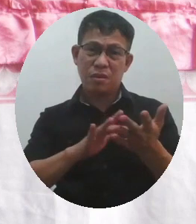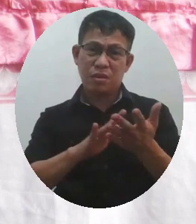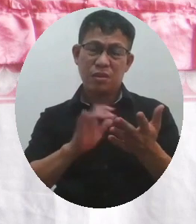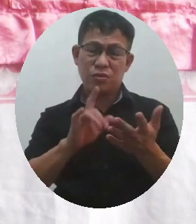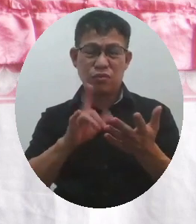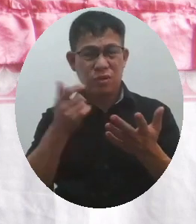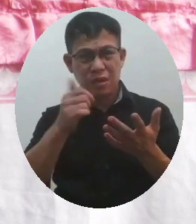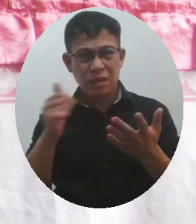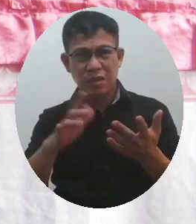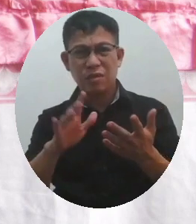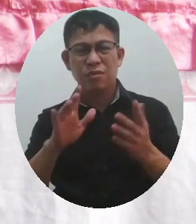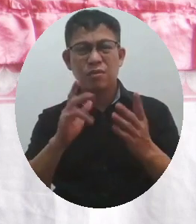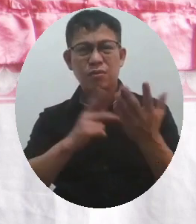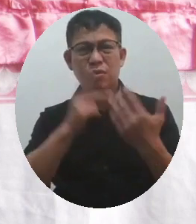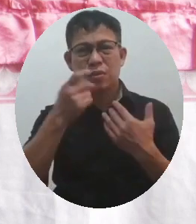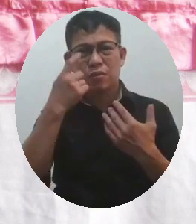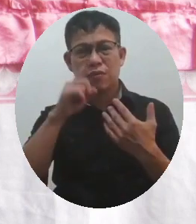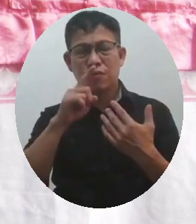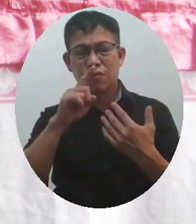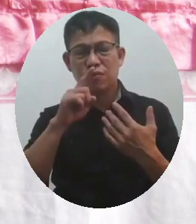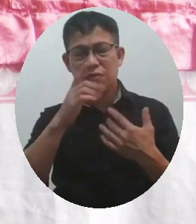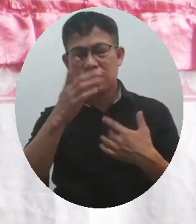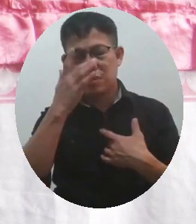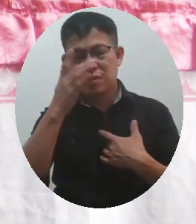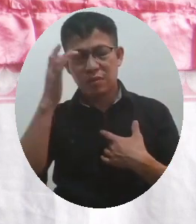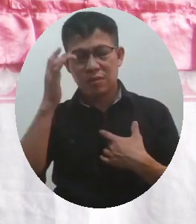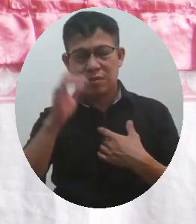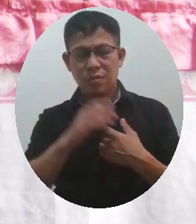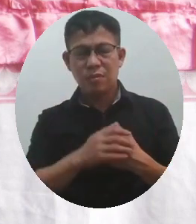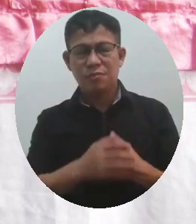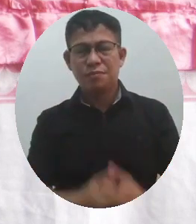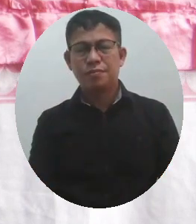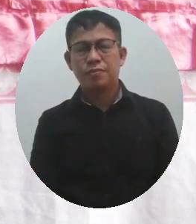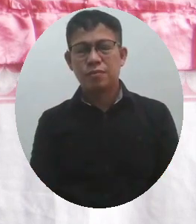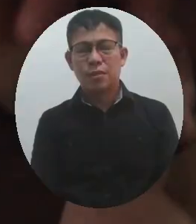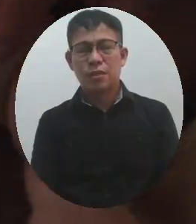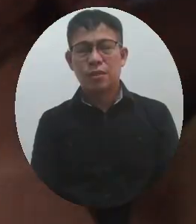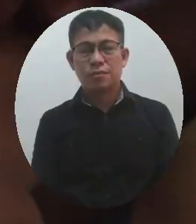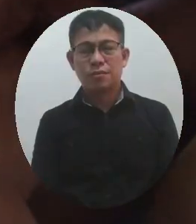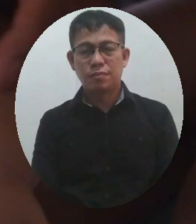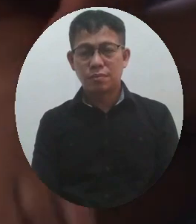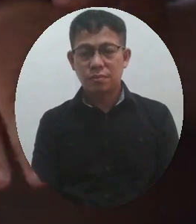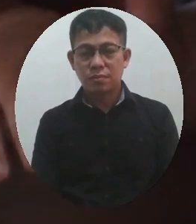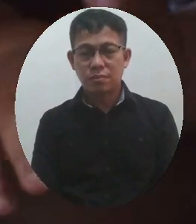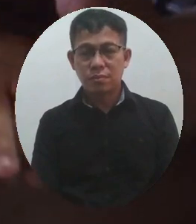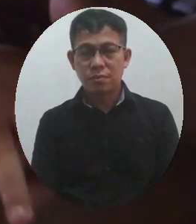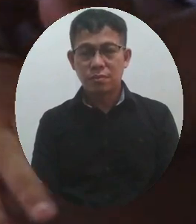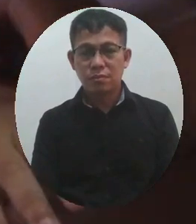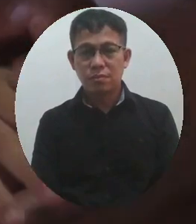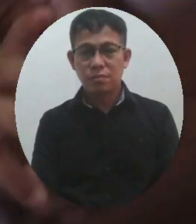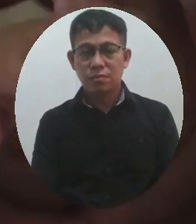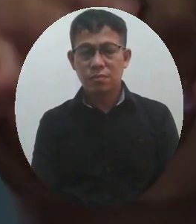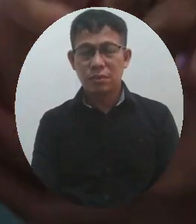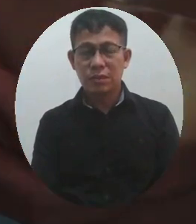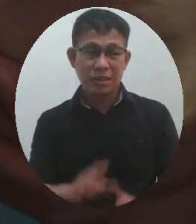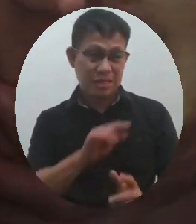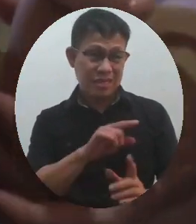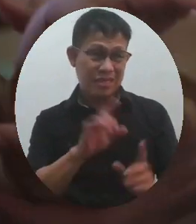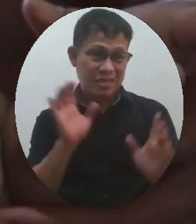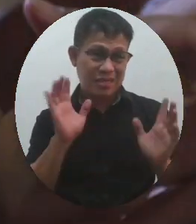gano'n, pwedeng tumulong sa may mga gano'n din, mabubuksan, kasi marami naman sa ibang bansa na bubuhay dyan eh. Kasi kaya nga naman tumayo mag-isa.